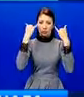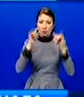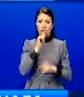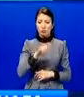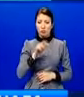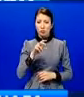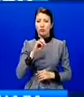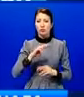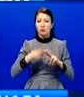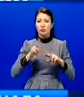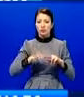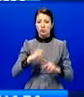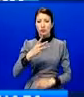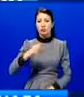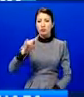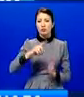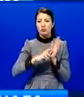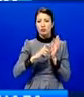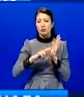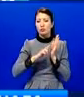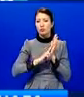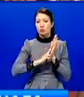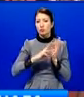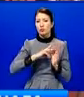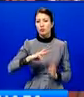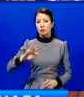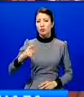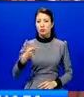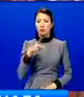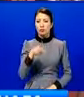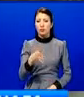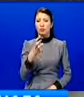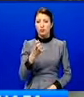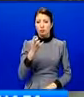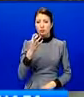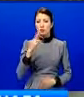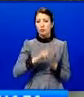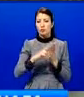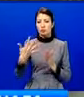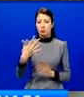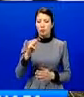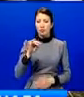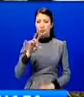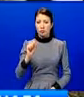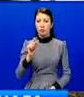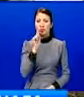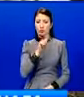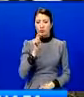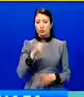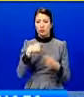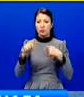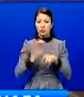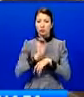арқасында соммасы 1 миллиард 708 миллион теңге болатын 2485 тонна көрке тауық етін алыс жақын шетелдерге